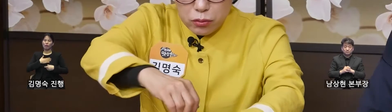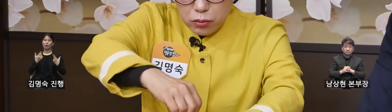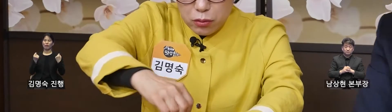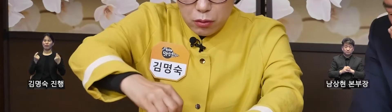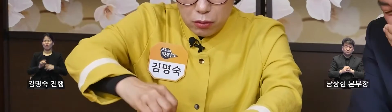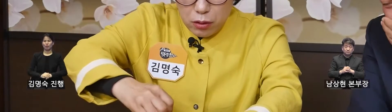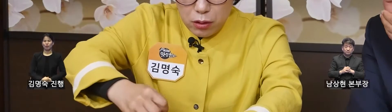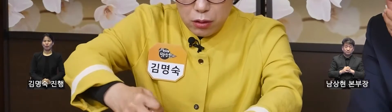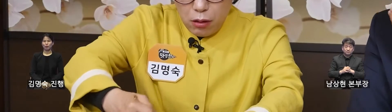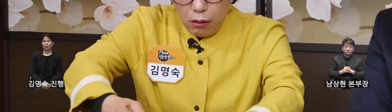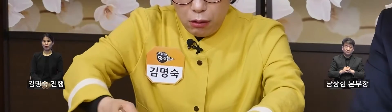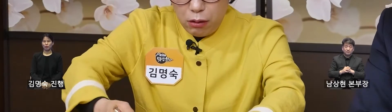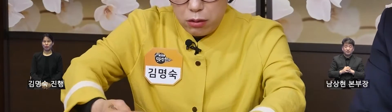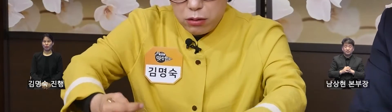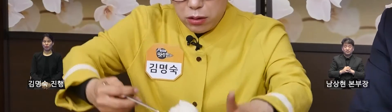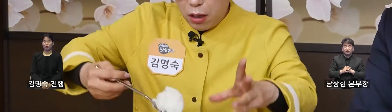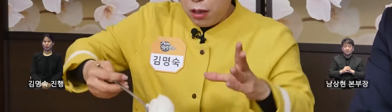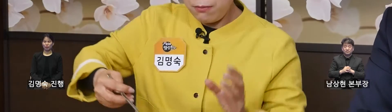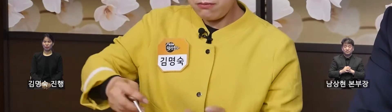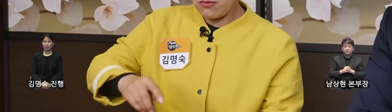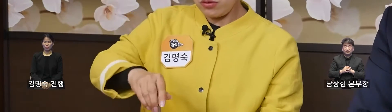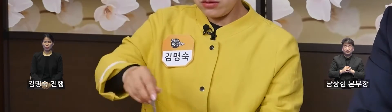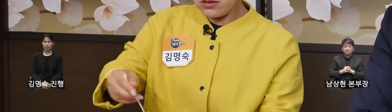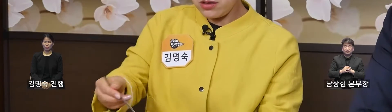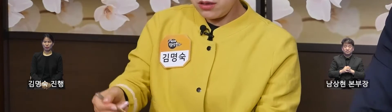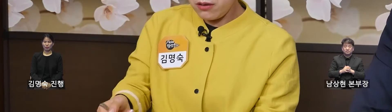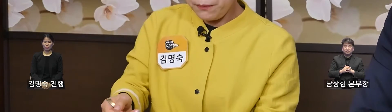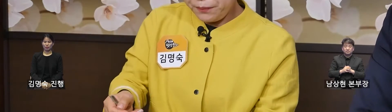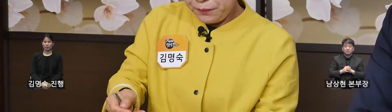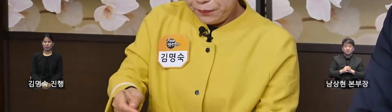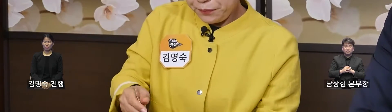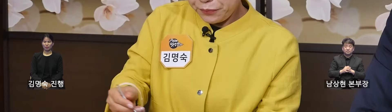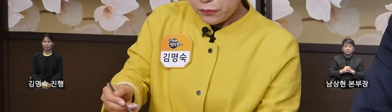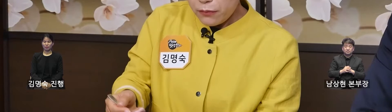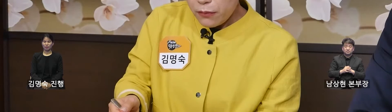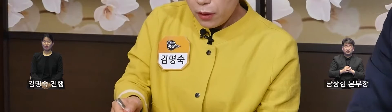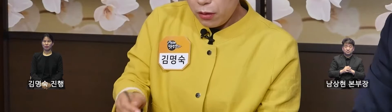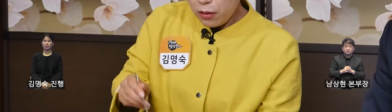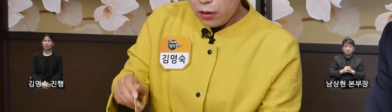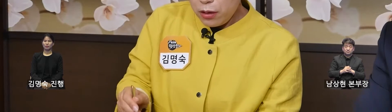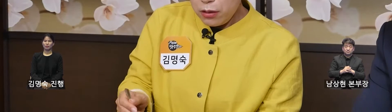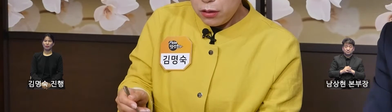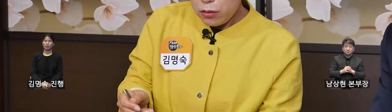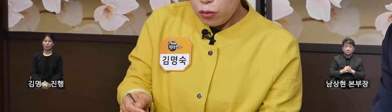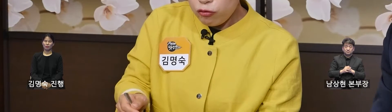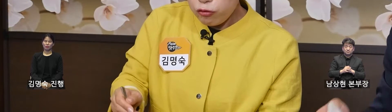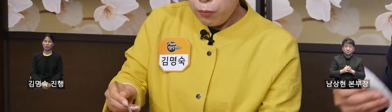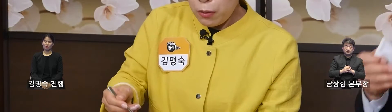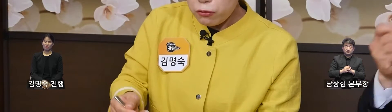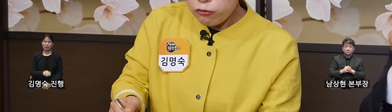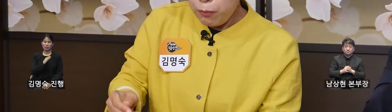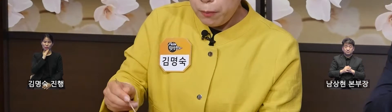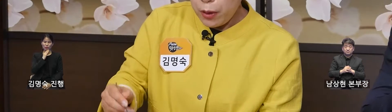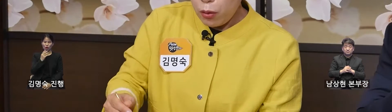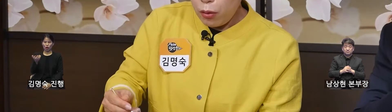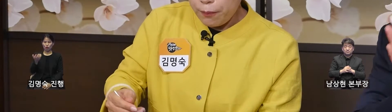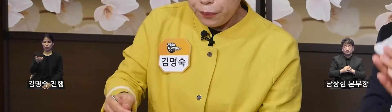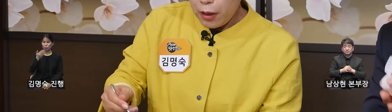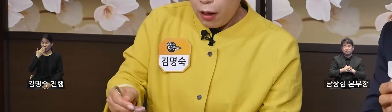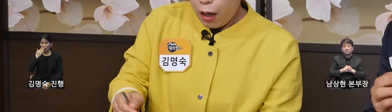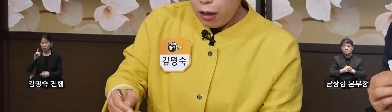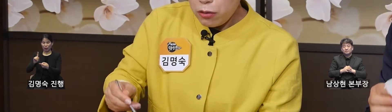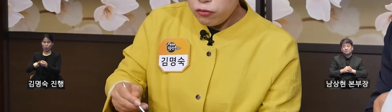이거 참 어떡하지? 이게 또 국밥은